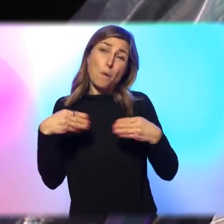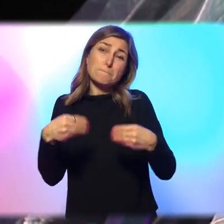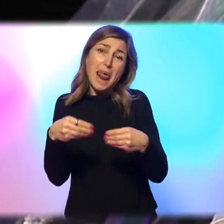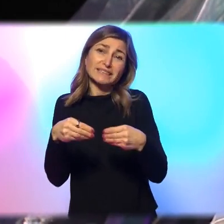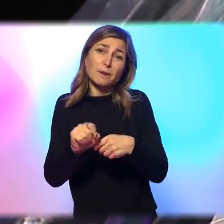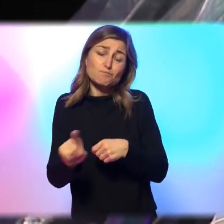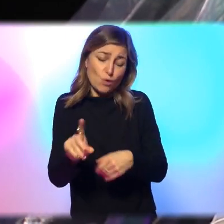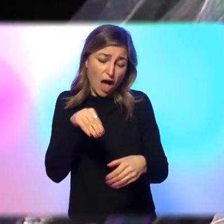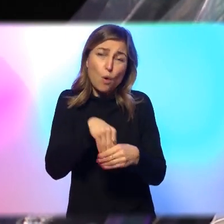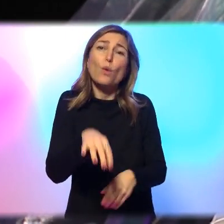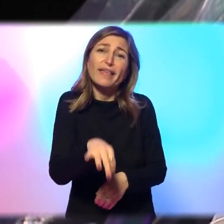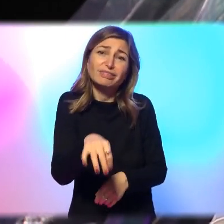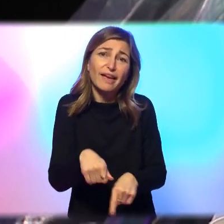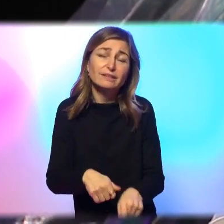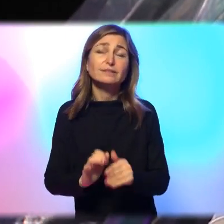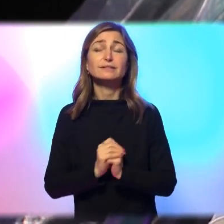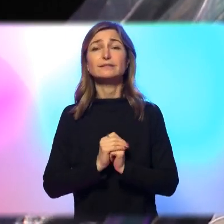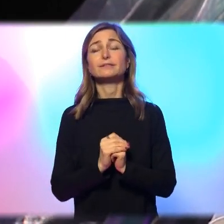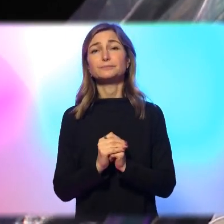leider auch Plastikmüll,